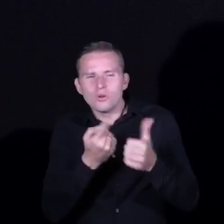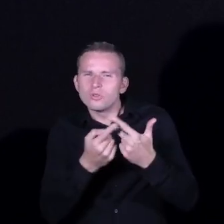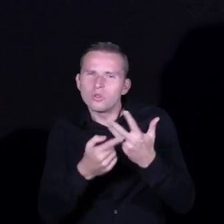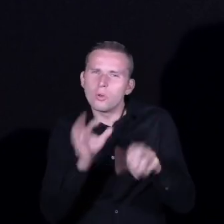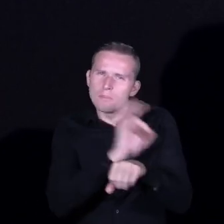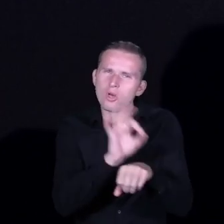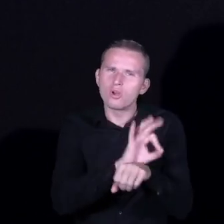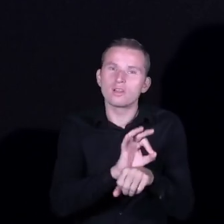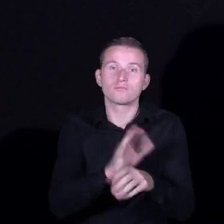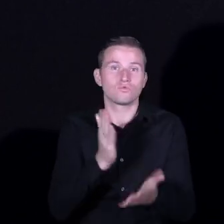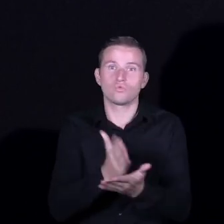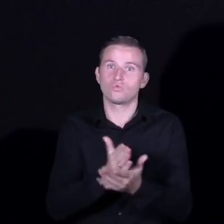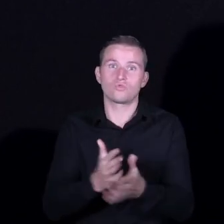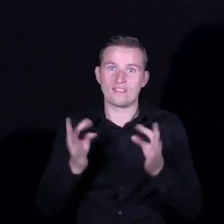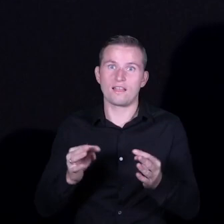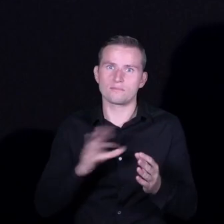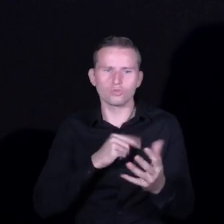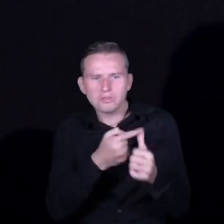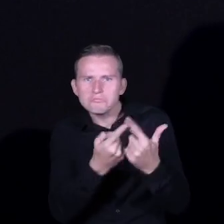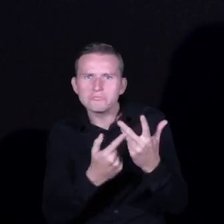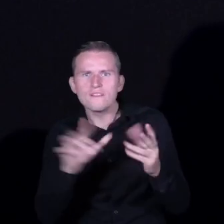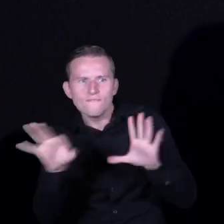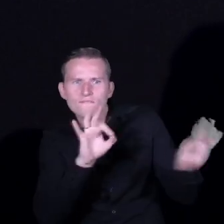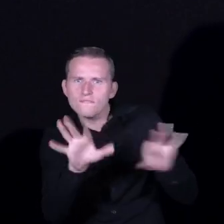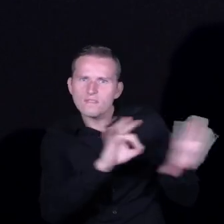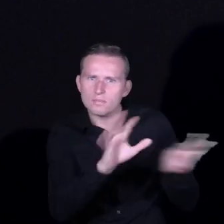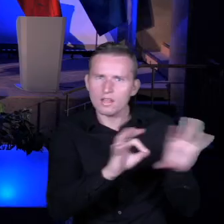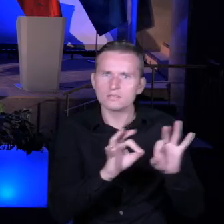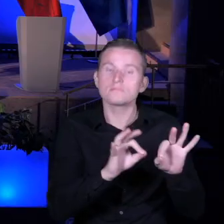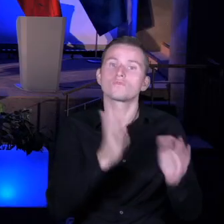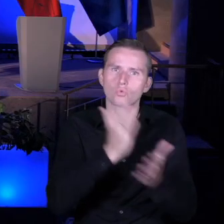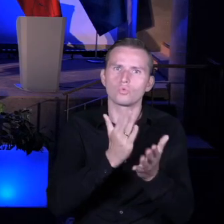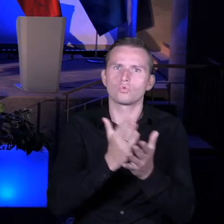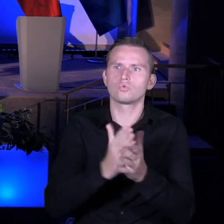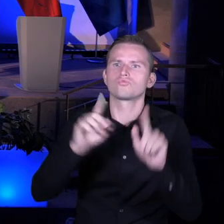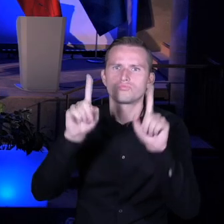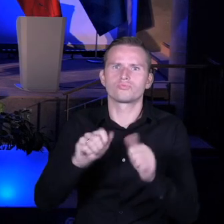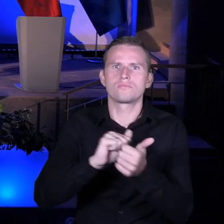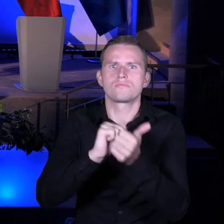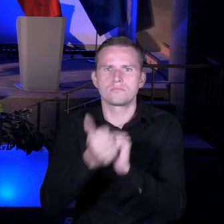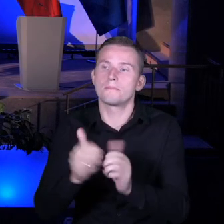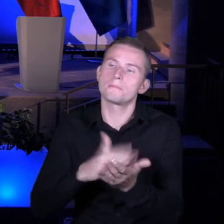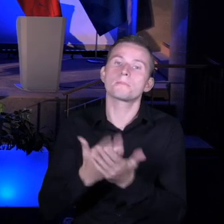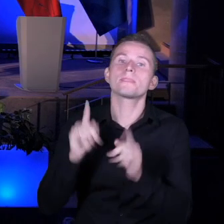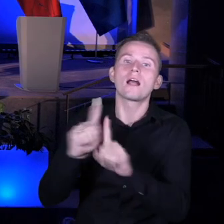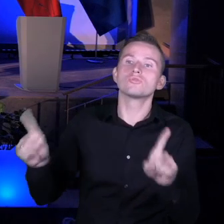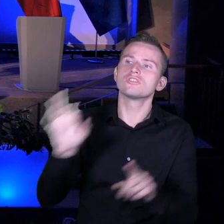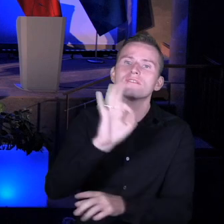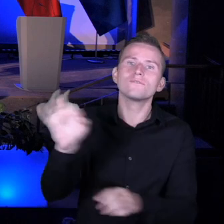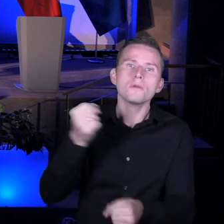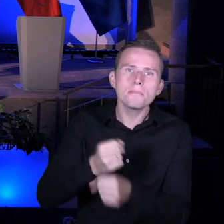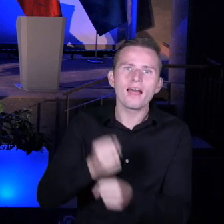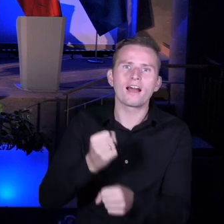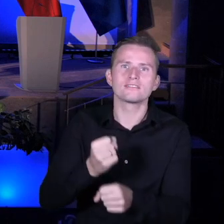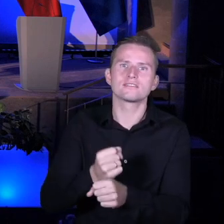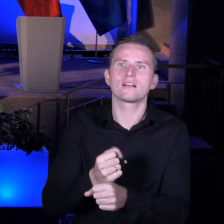dowolnie już teraz sobie brać i w tej działalności czy w pracy nauczyciela wprowadzać zarówno te